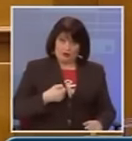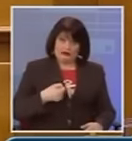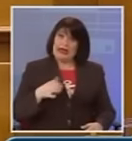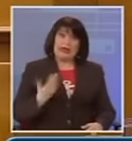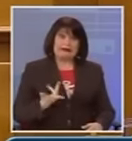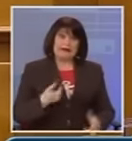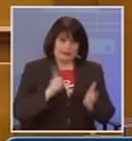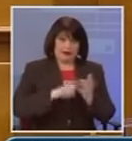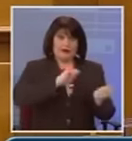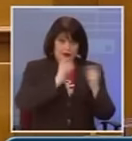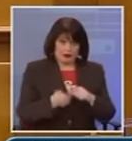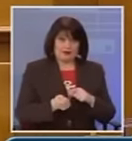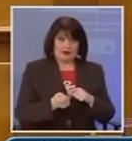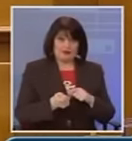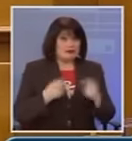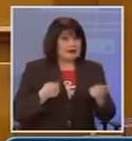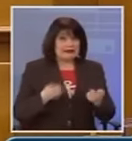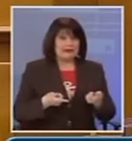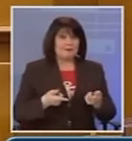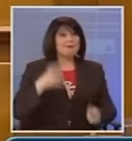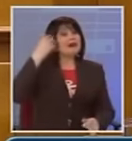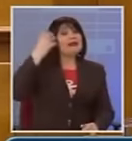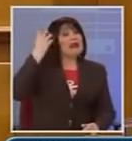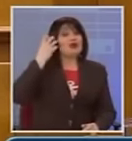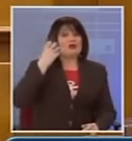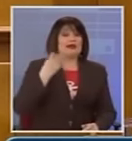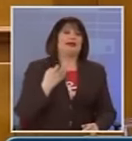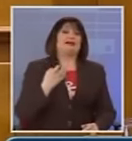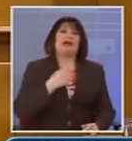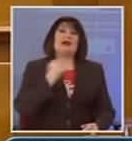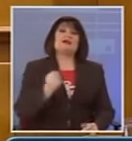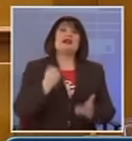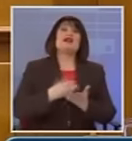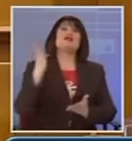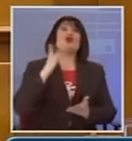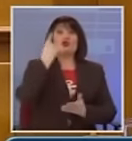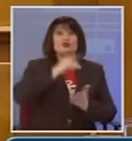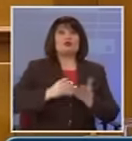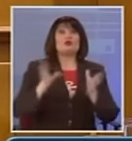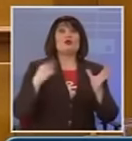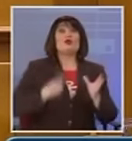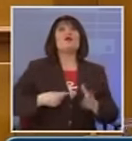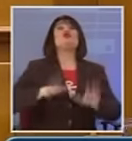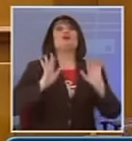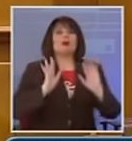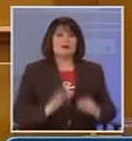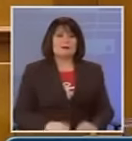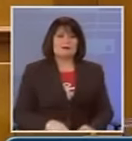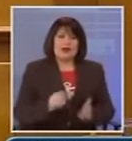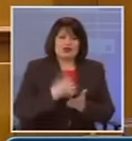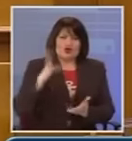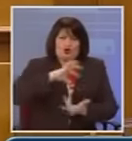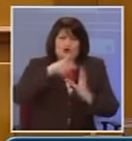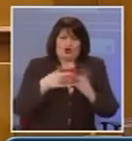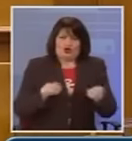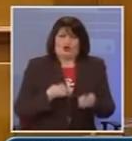πρέπει να ανατραπεί? Εννοείται να μην υπάρχει αυστηρή αξιολόγηση προσωπικού στο δημόσιο, όταν η αξιολόγηση γίνεται παντού στον